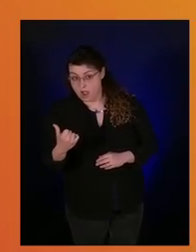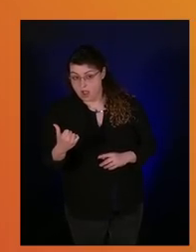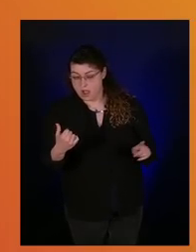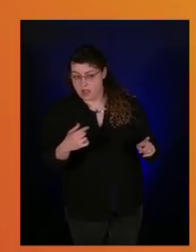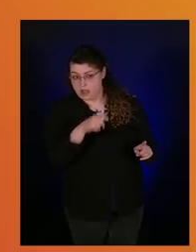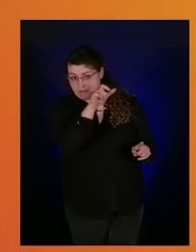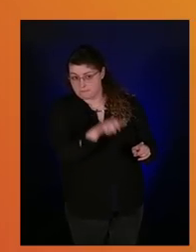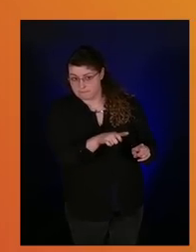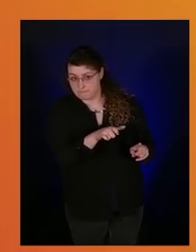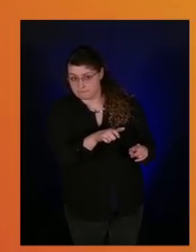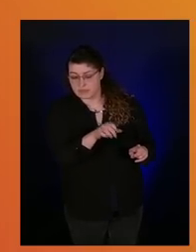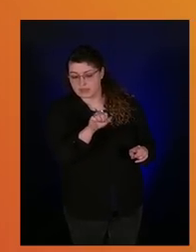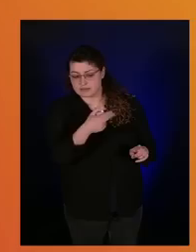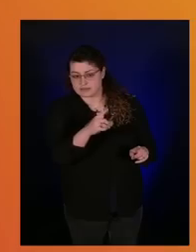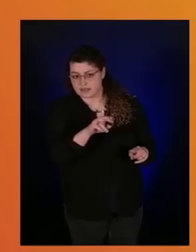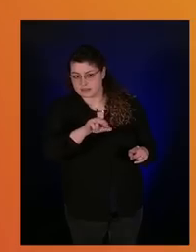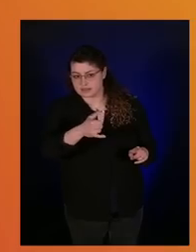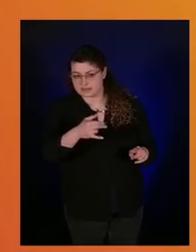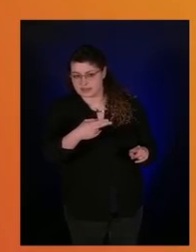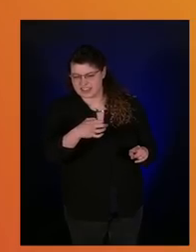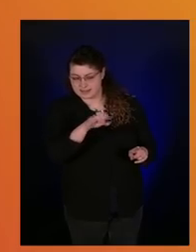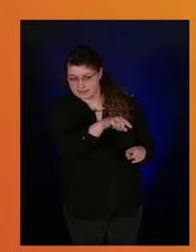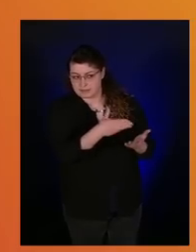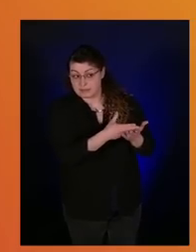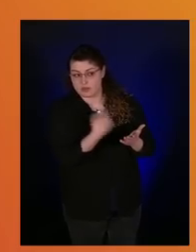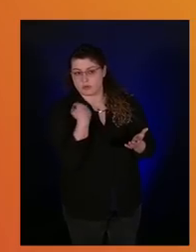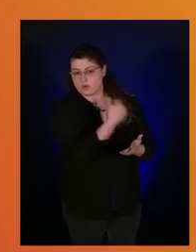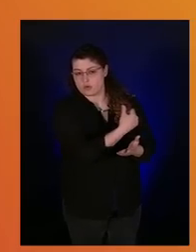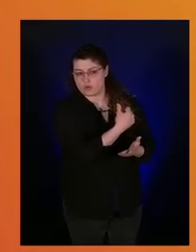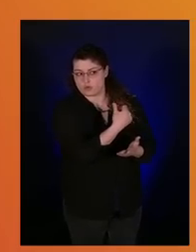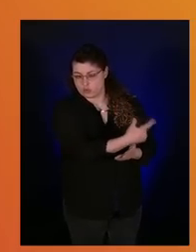prépare Fournier Sandrine au micro numéro 3.